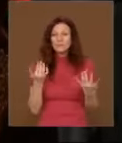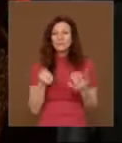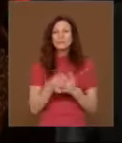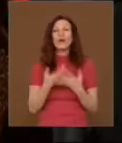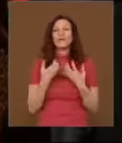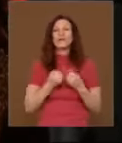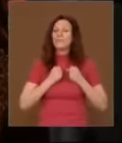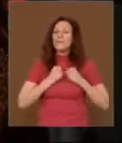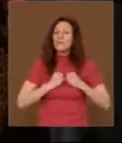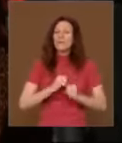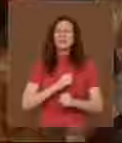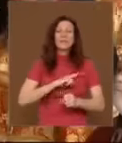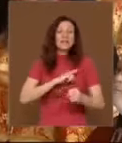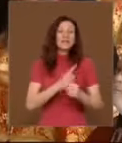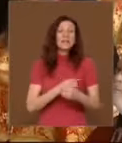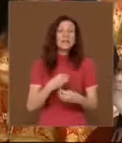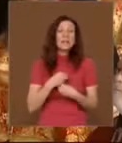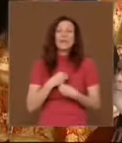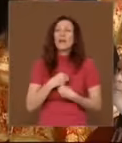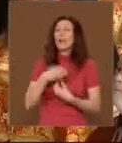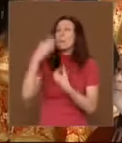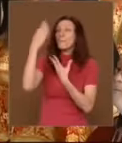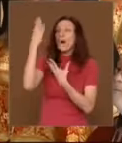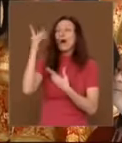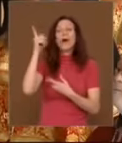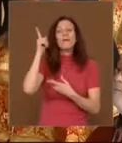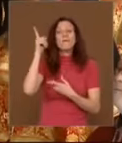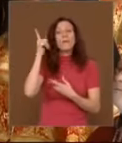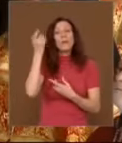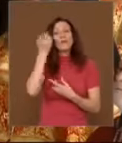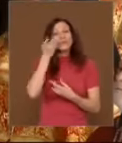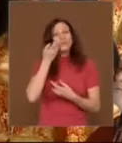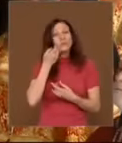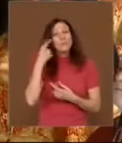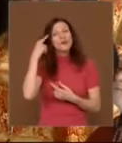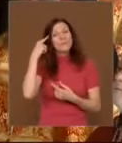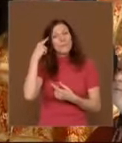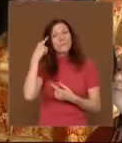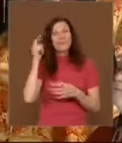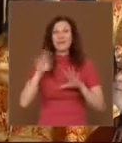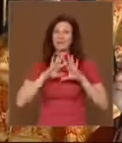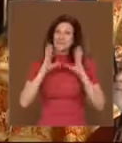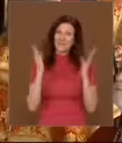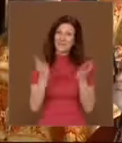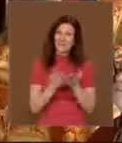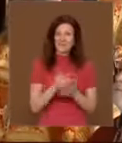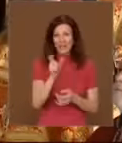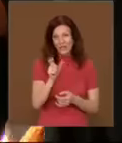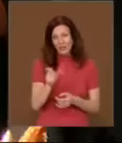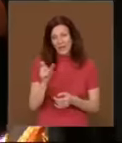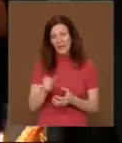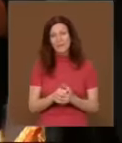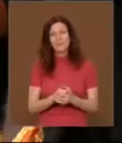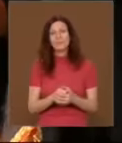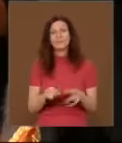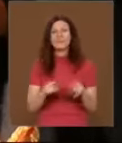упованието ни в Бога и в Неговия благ промисъл за света, и човека. Като християни,